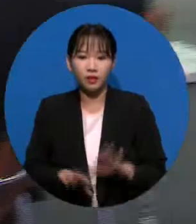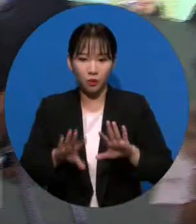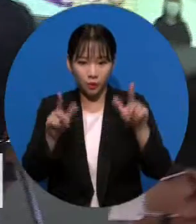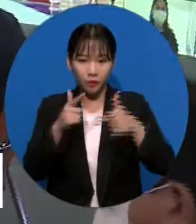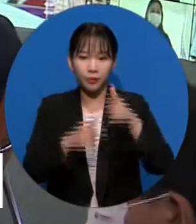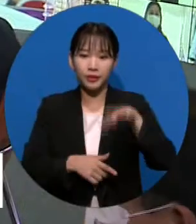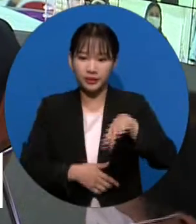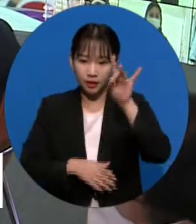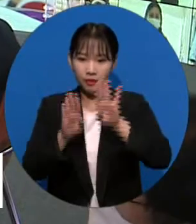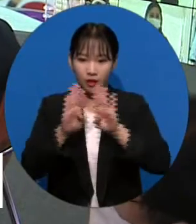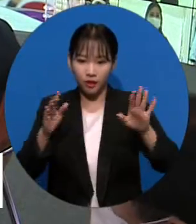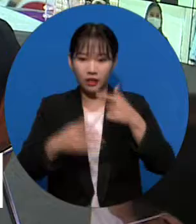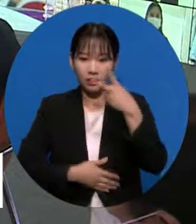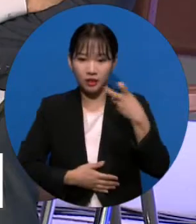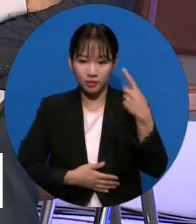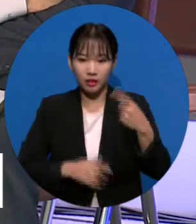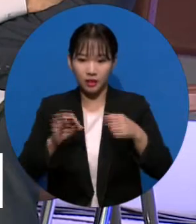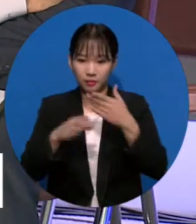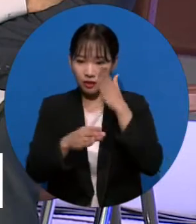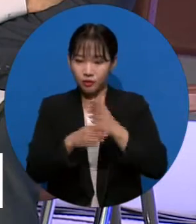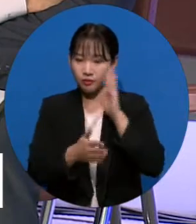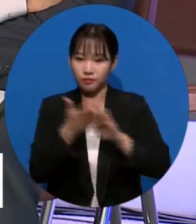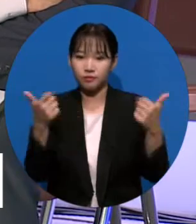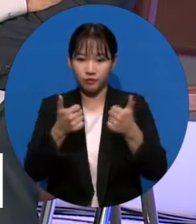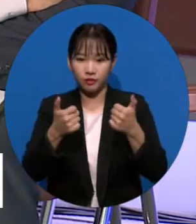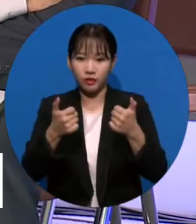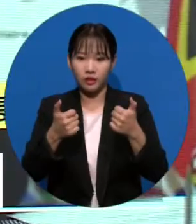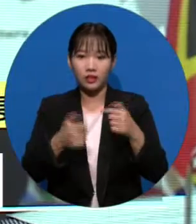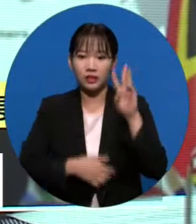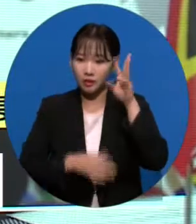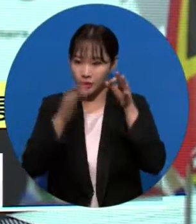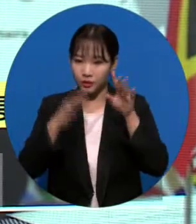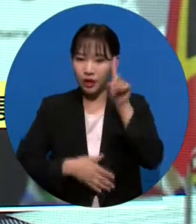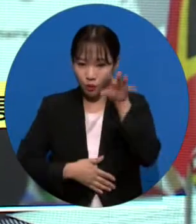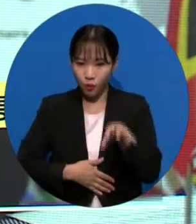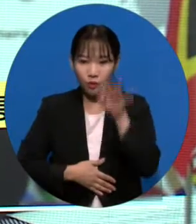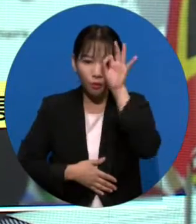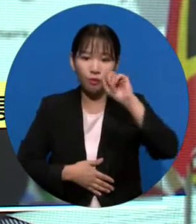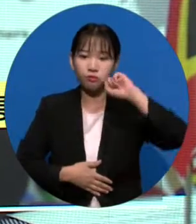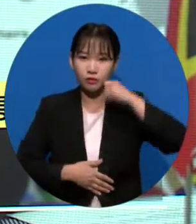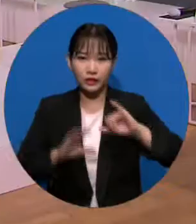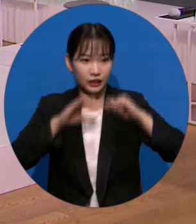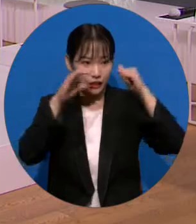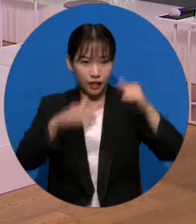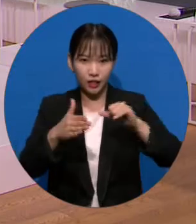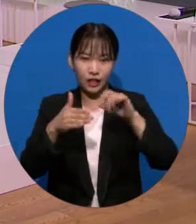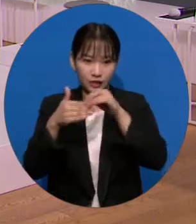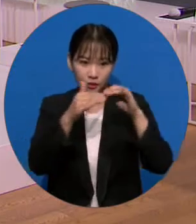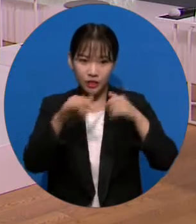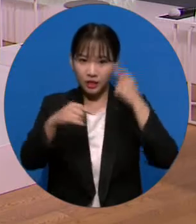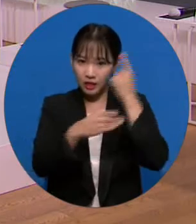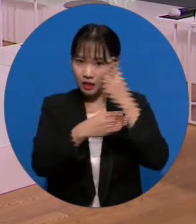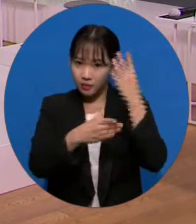올해 목포에서 처음으로 열린 2021 김대중 평화회의. 사흘 동안 한자리에서 보기 힘든 세계 지도자와 석학